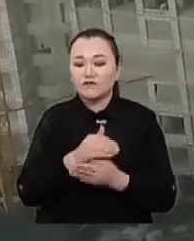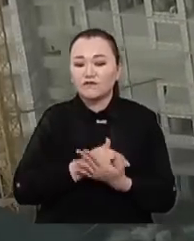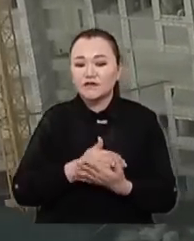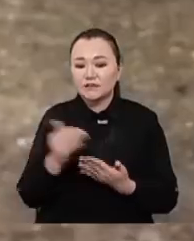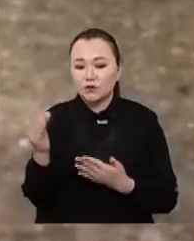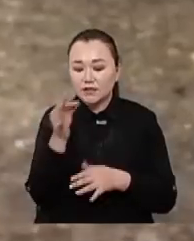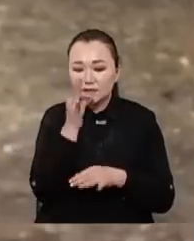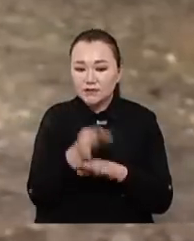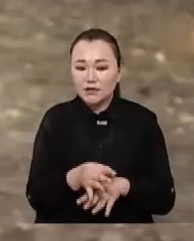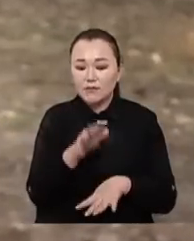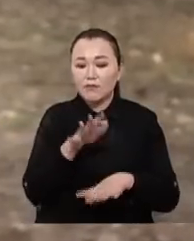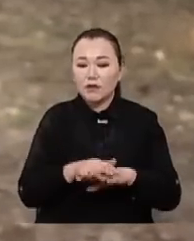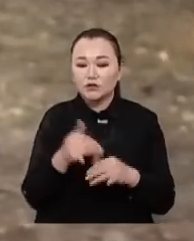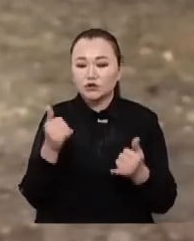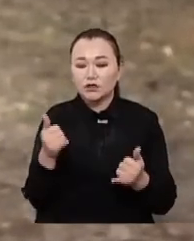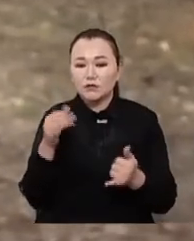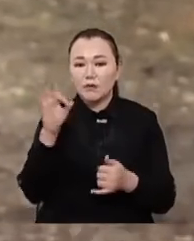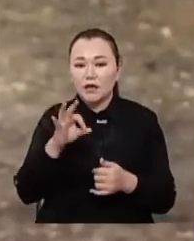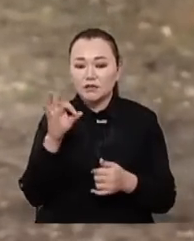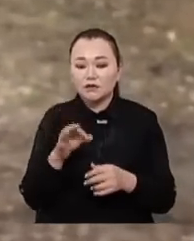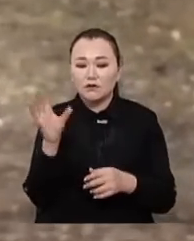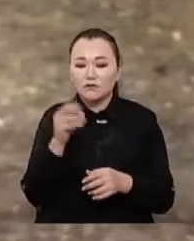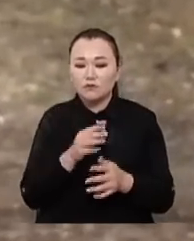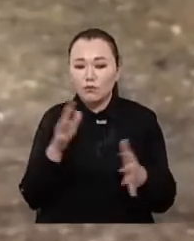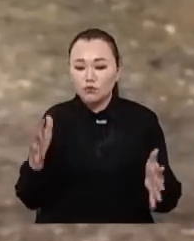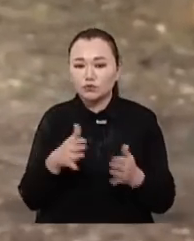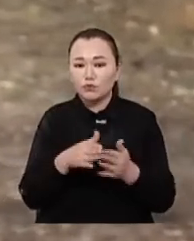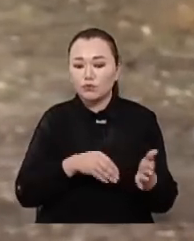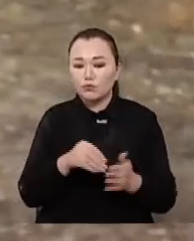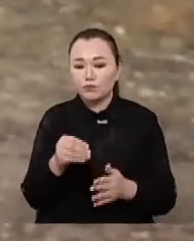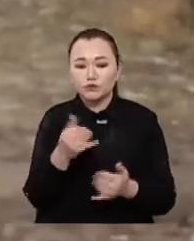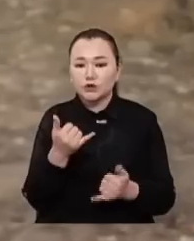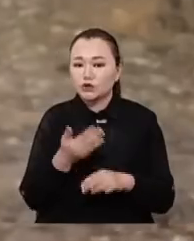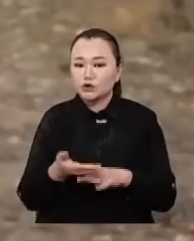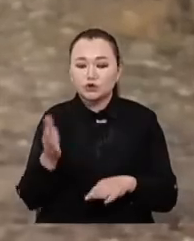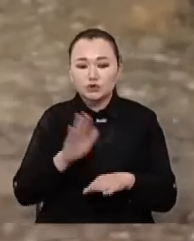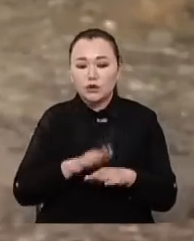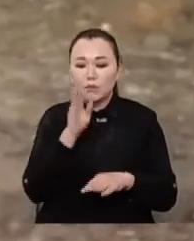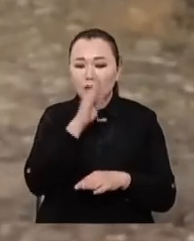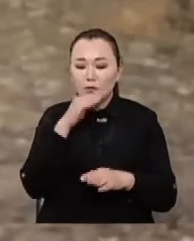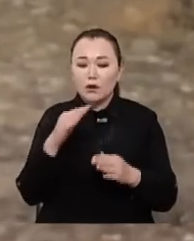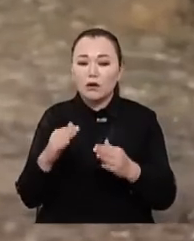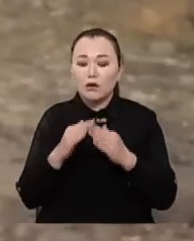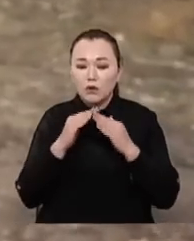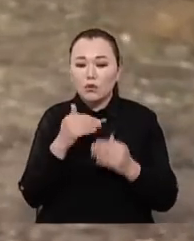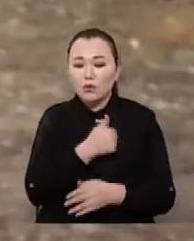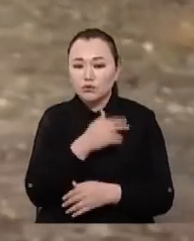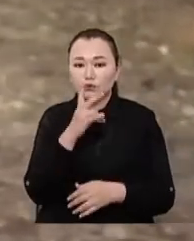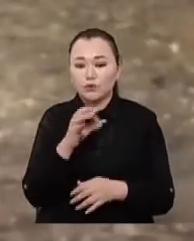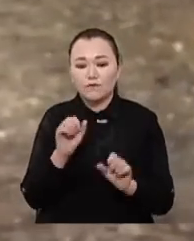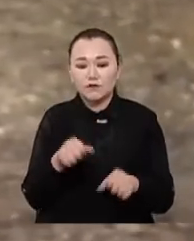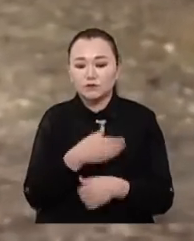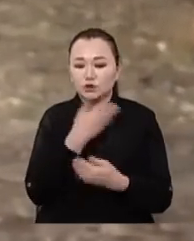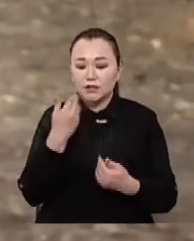отыр. Банктердің кап нелері, проценттері бәрін алсақ үй ал вообще қиын ғой. Ата-анамыз алып бергілері келеді, бірақ енді мүмкіндік